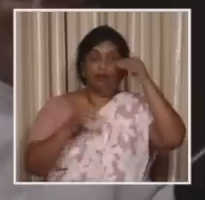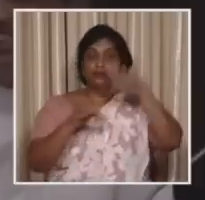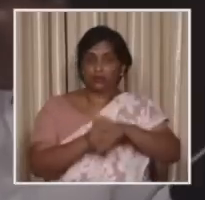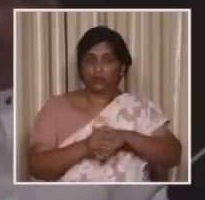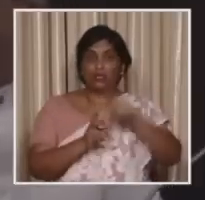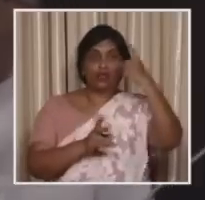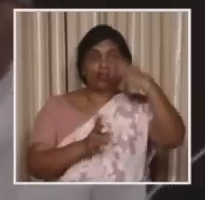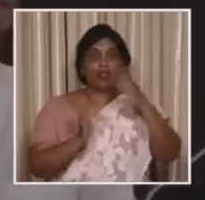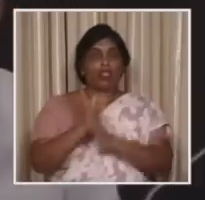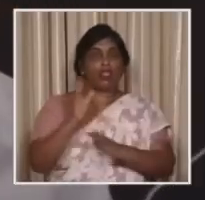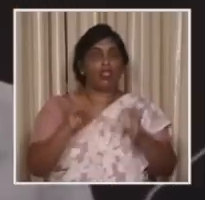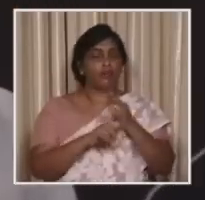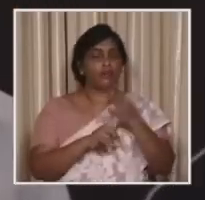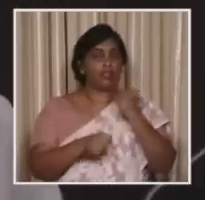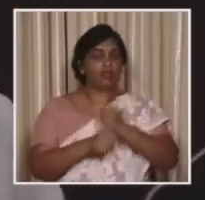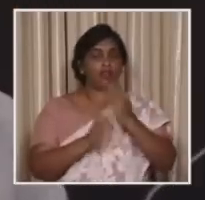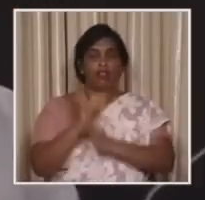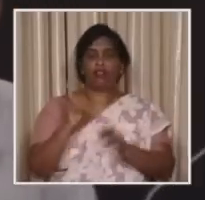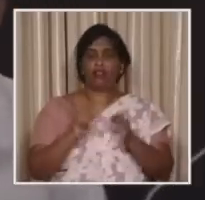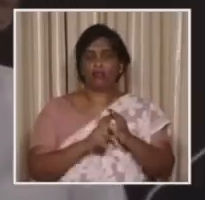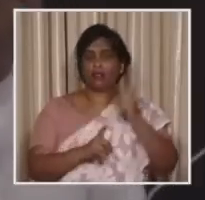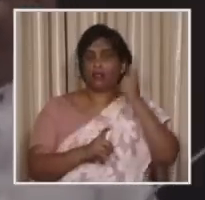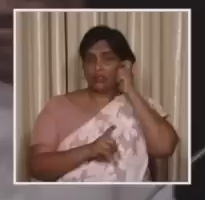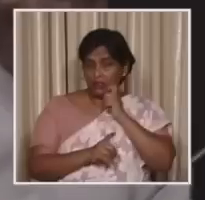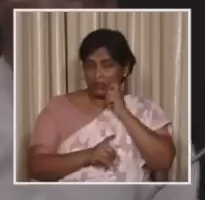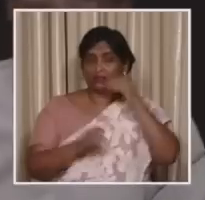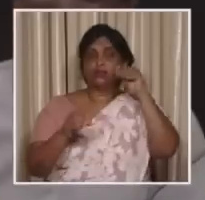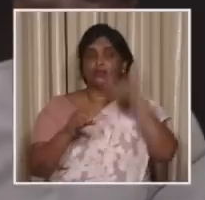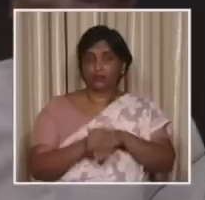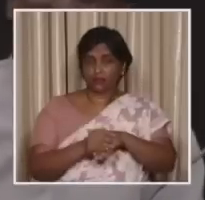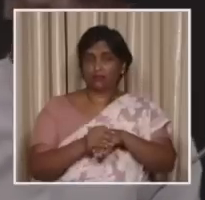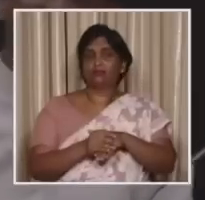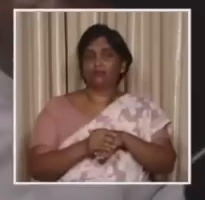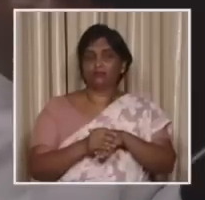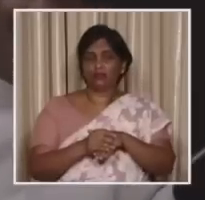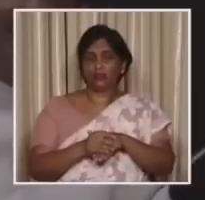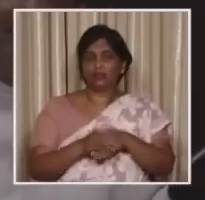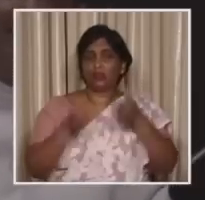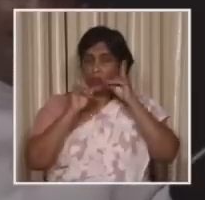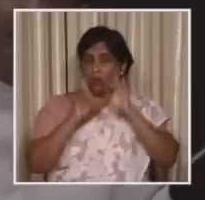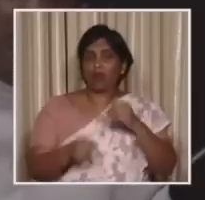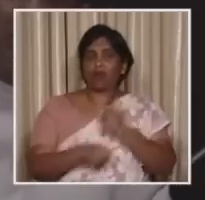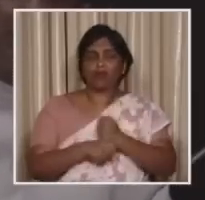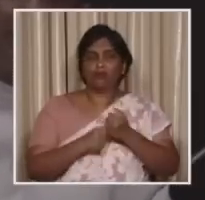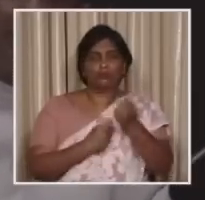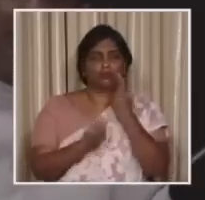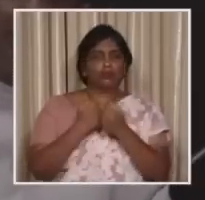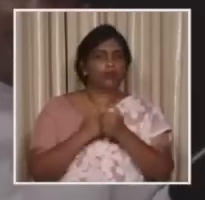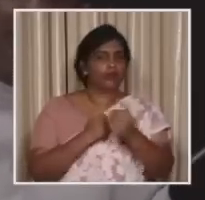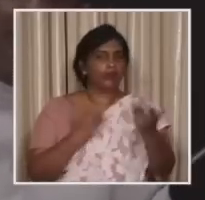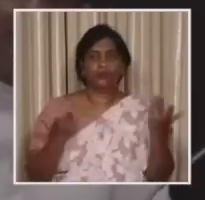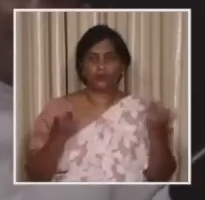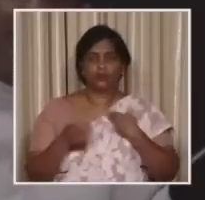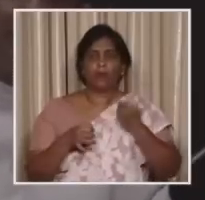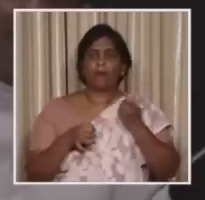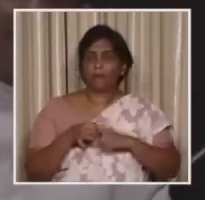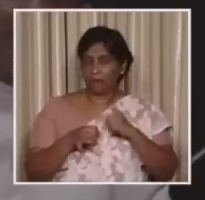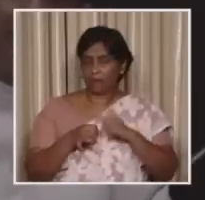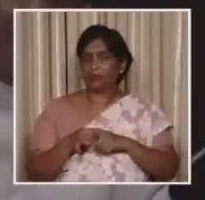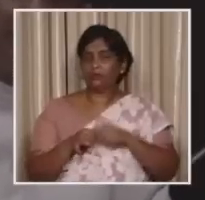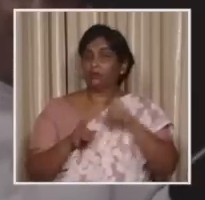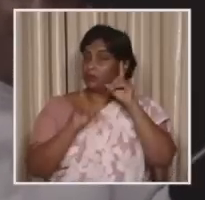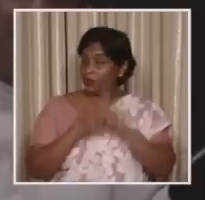නියෝජ්‍ය අමාත්‍යවරයා රාජ්‍ය අමාත්‍යවරයා මේ කොටිසස්තවාදීන් මේක ඇතුලේ දාගෙන මේ ආණ්ඩුව කොහොමද පරීක්ෂණ පවත්වන්නේ කියලා මම ප්‍රශ්න කරනවා.